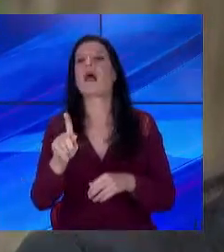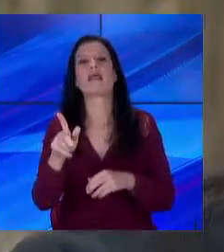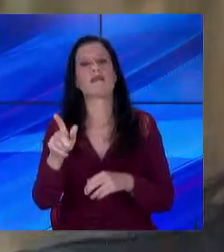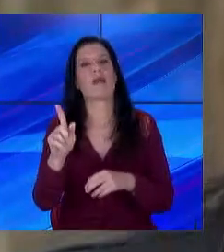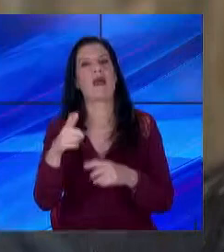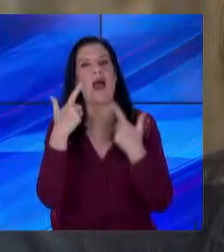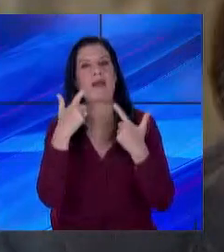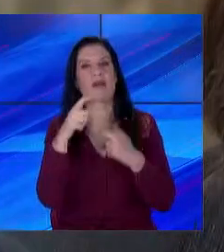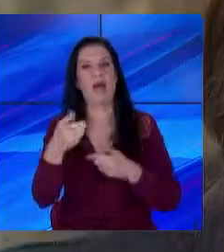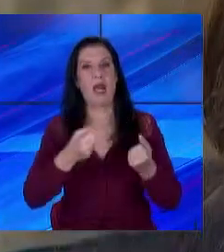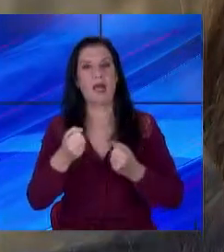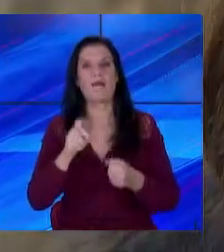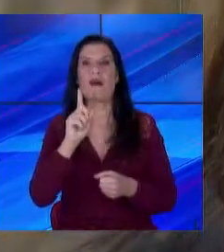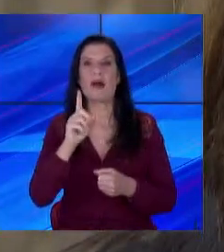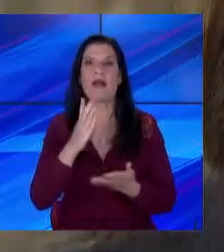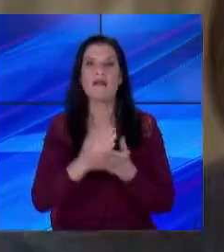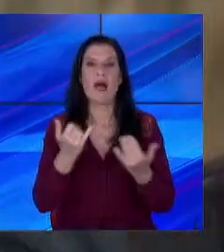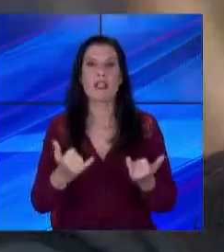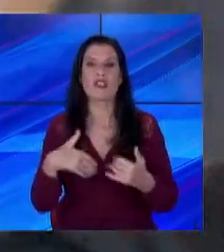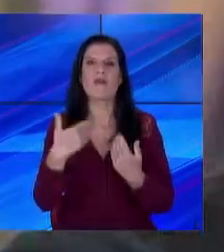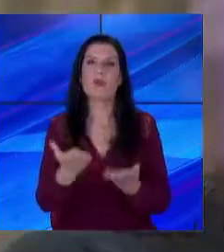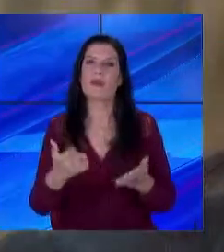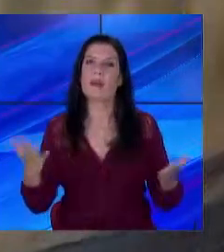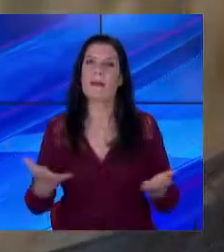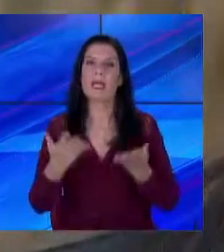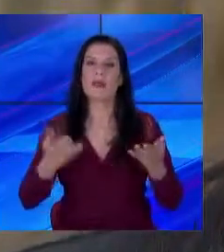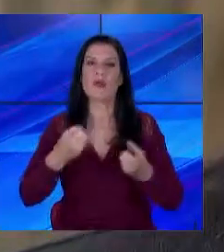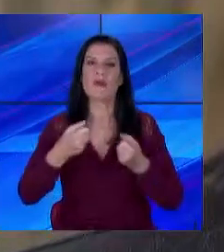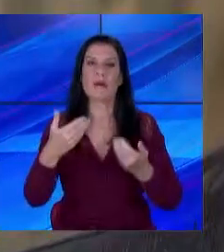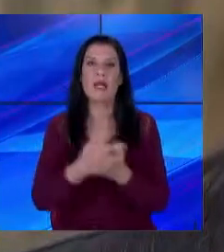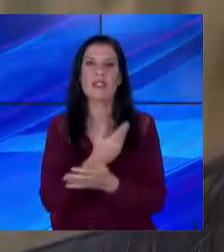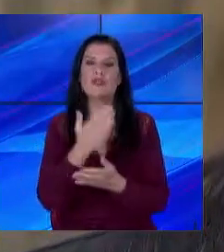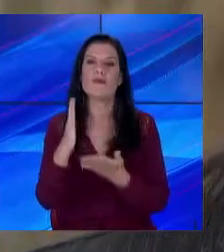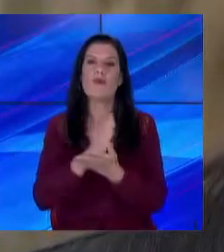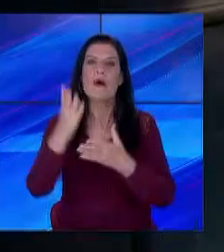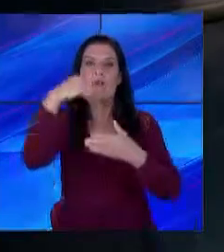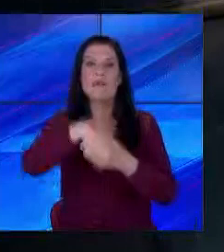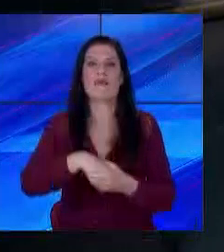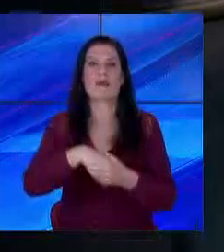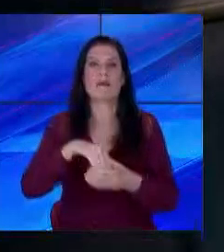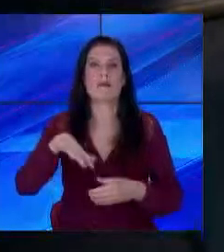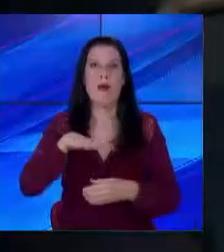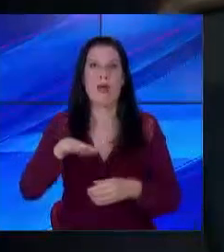עכשיו נותנים תמריצים לרכבים חדשים שמגיעים, שיגיעו עם המערכת הזאת כחלק מהרכב.